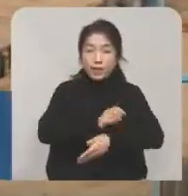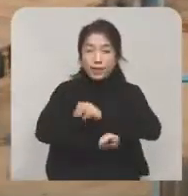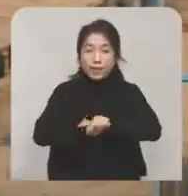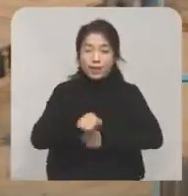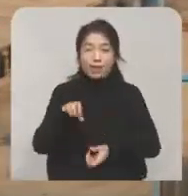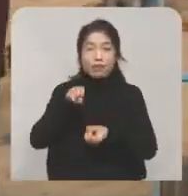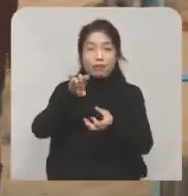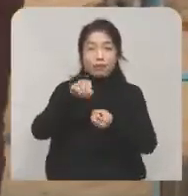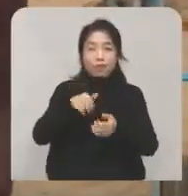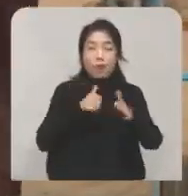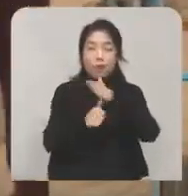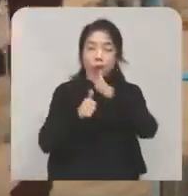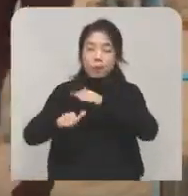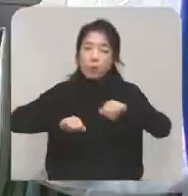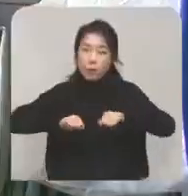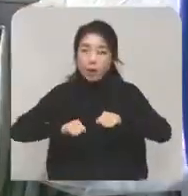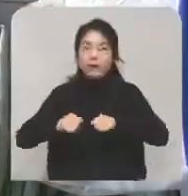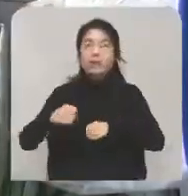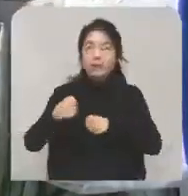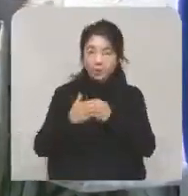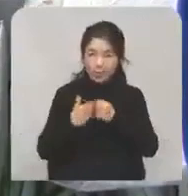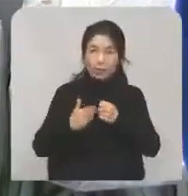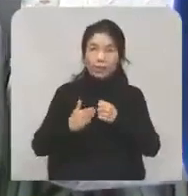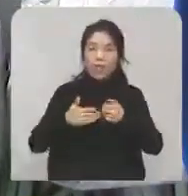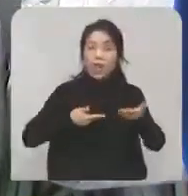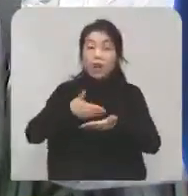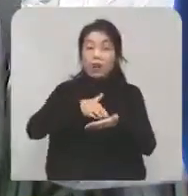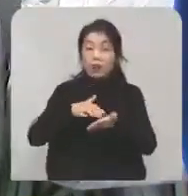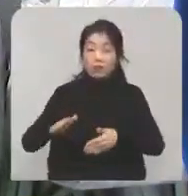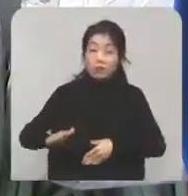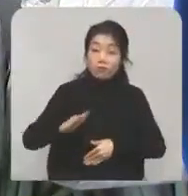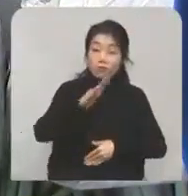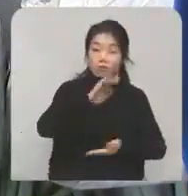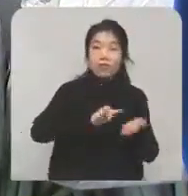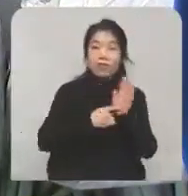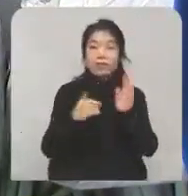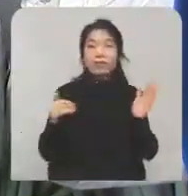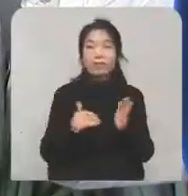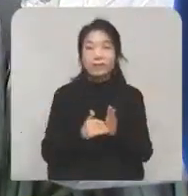추 라팡 군 활동에 힘입어 거래 기 증가한 것으로 분석했습니다